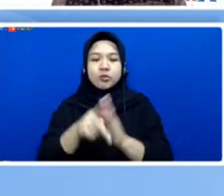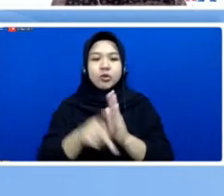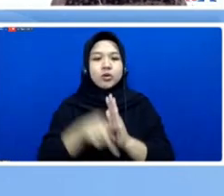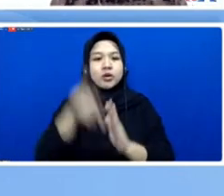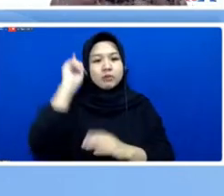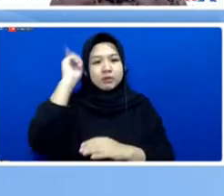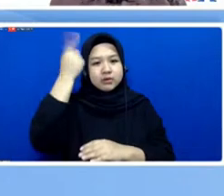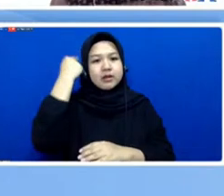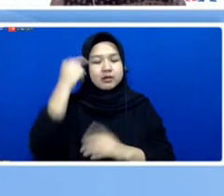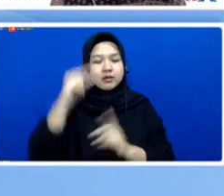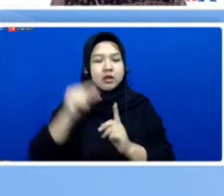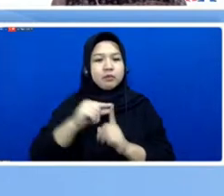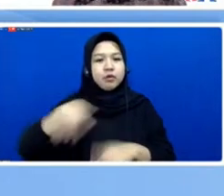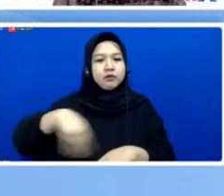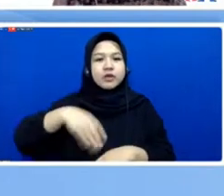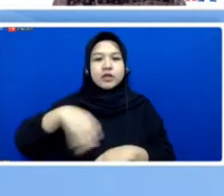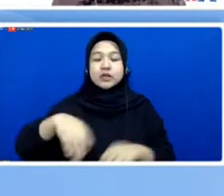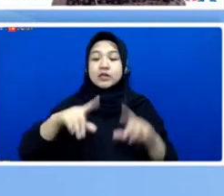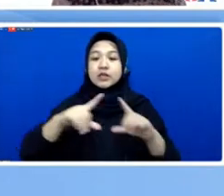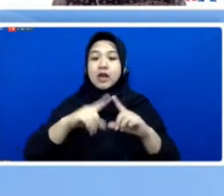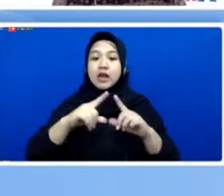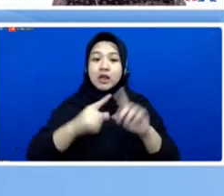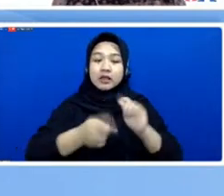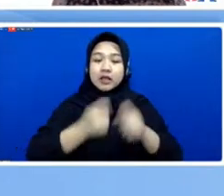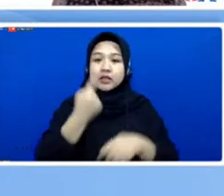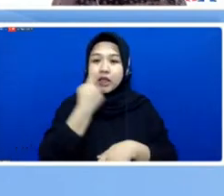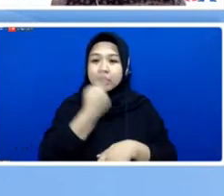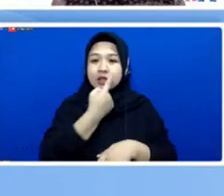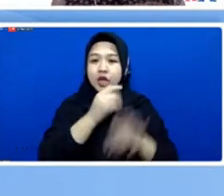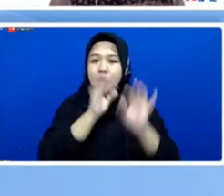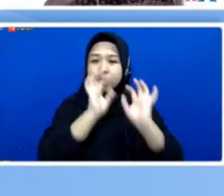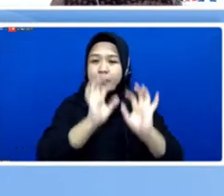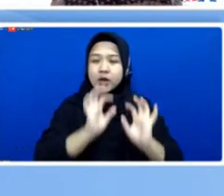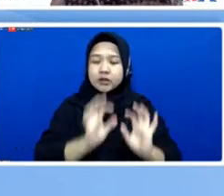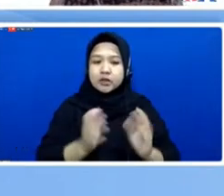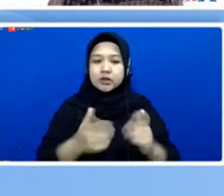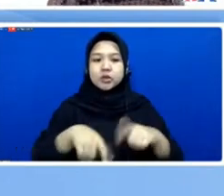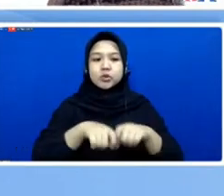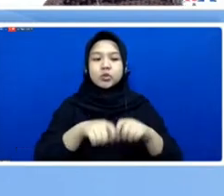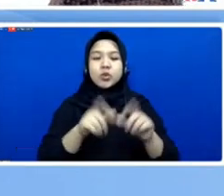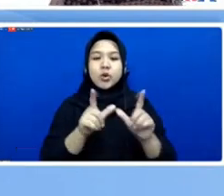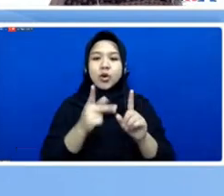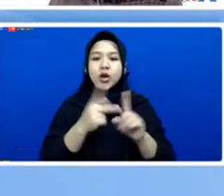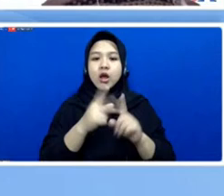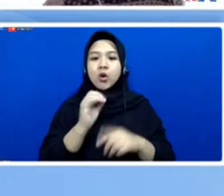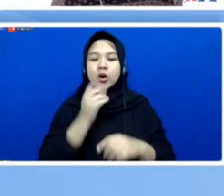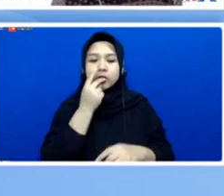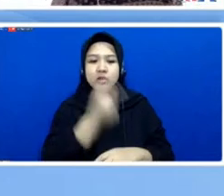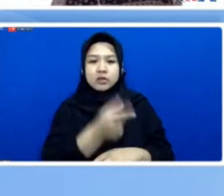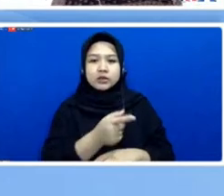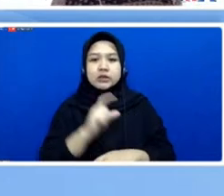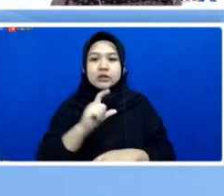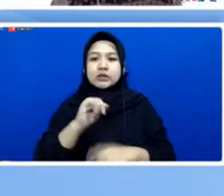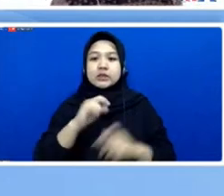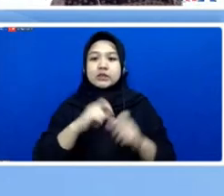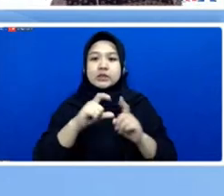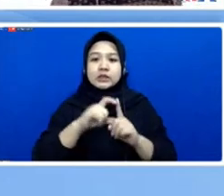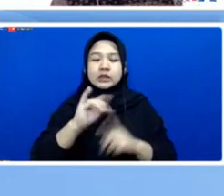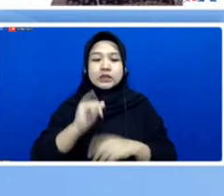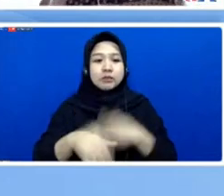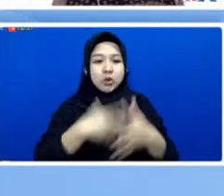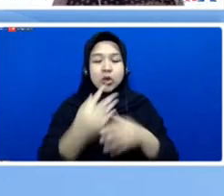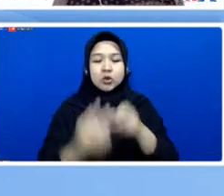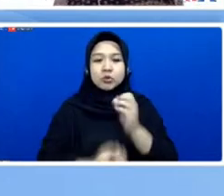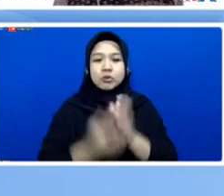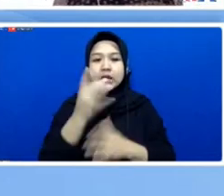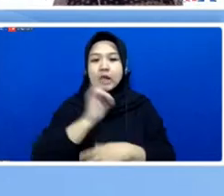APD-nya, alat tesnya, antigen yang begitu banyak sesuai dengan rekomendasi WHO. Dan CISTI berusaha mengelola sumber daya lain di luar